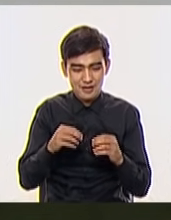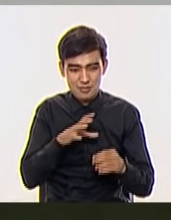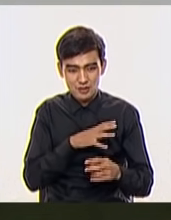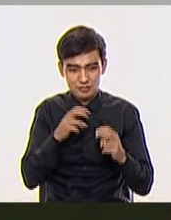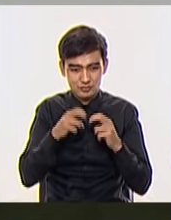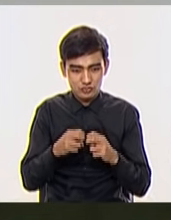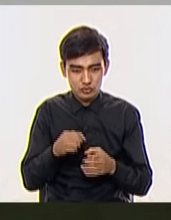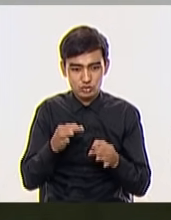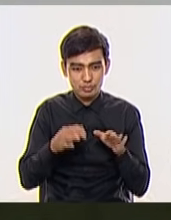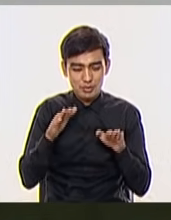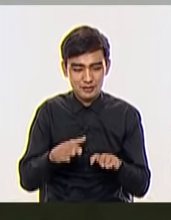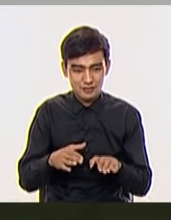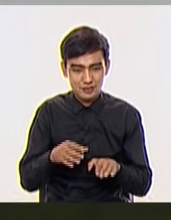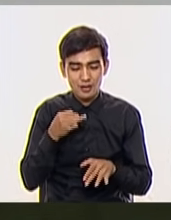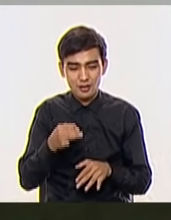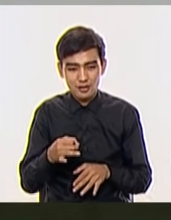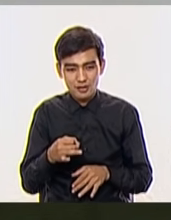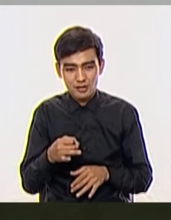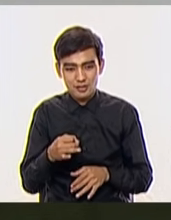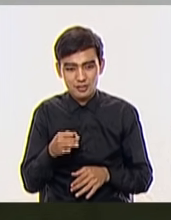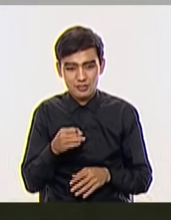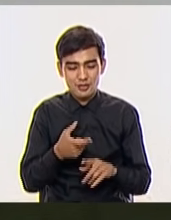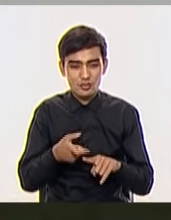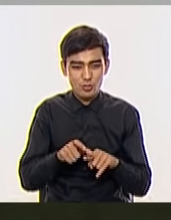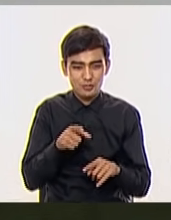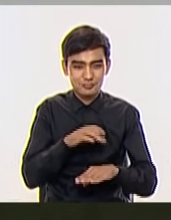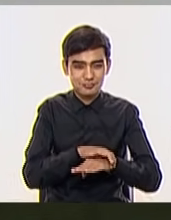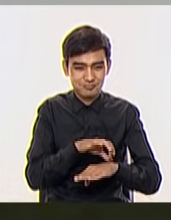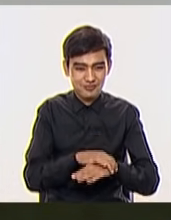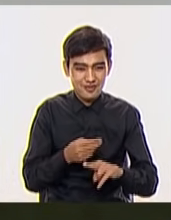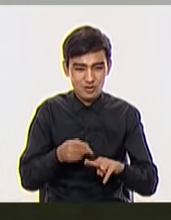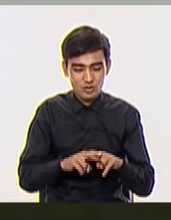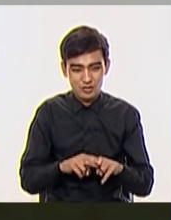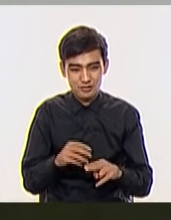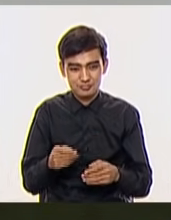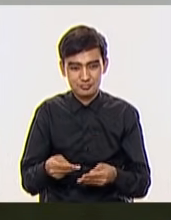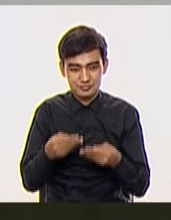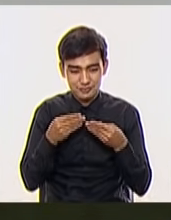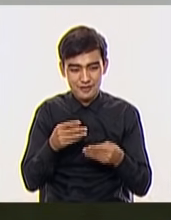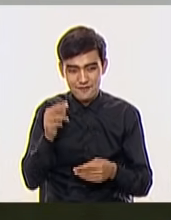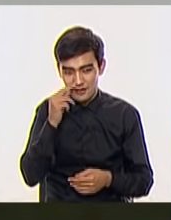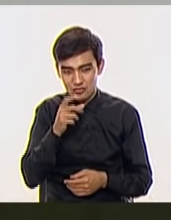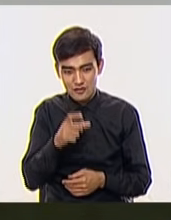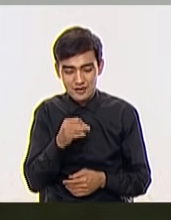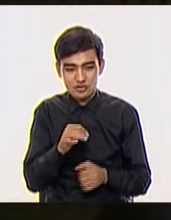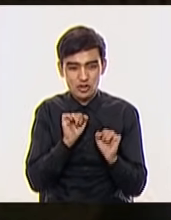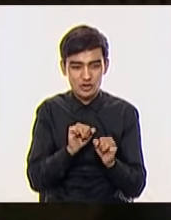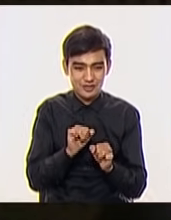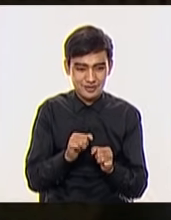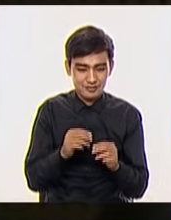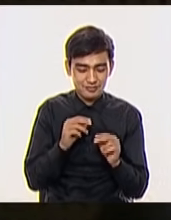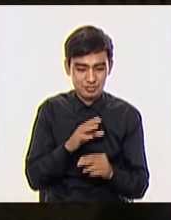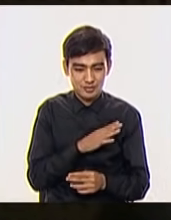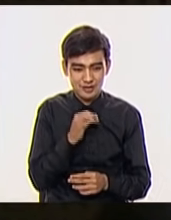ходе судебного заседания. И этими доказательствами, которые предъявляла сторона обвинения и сторона защиты.